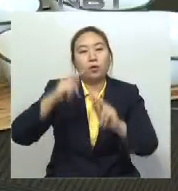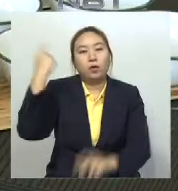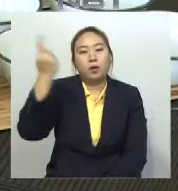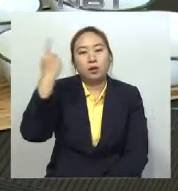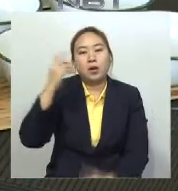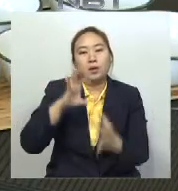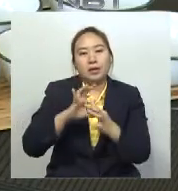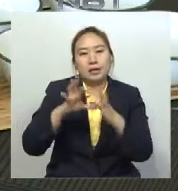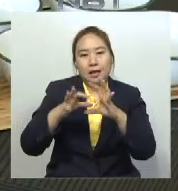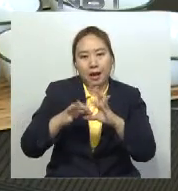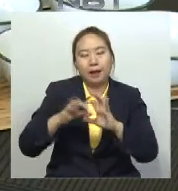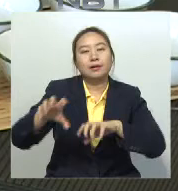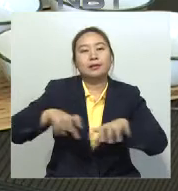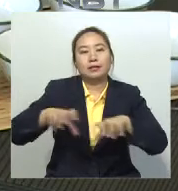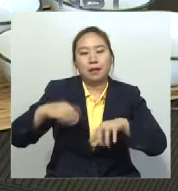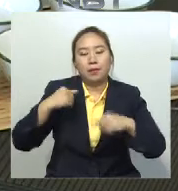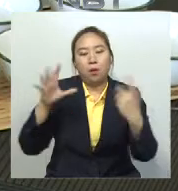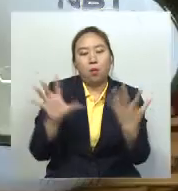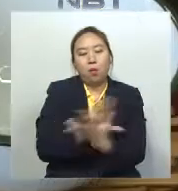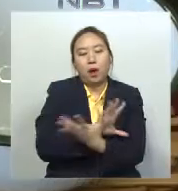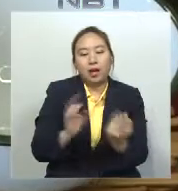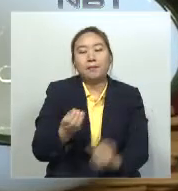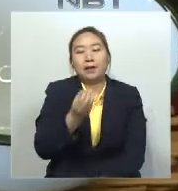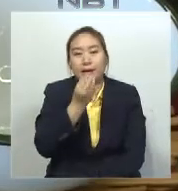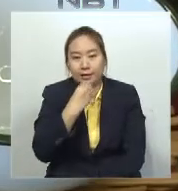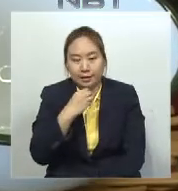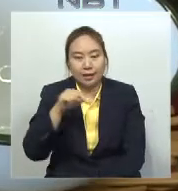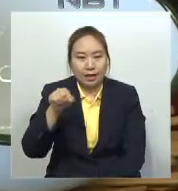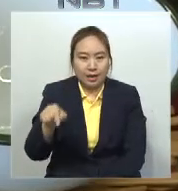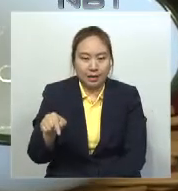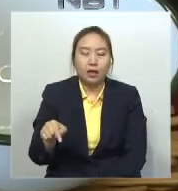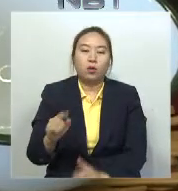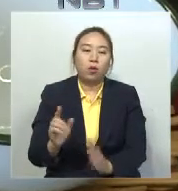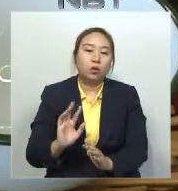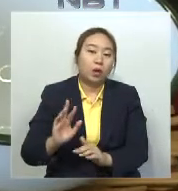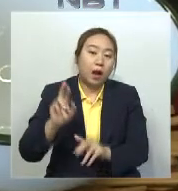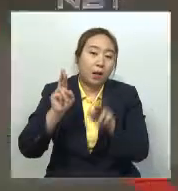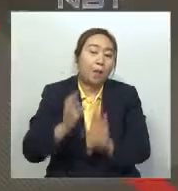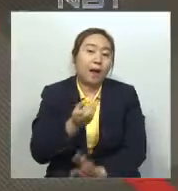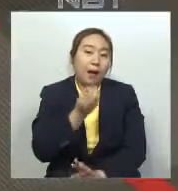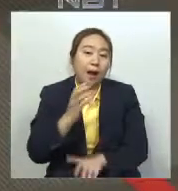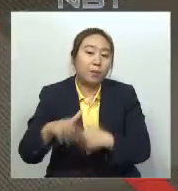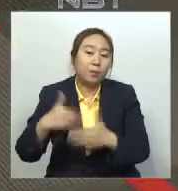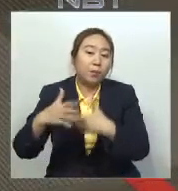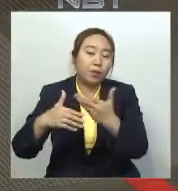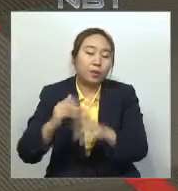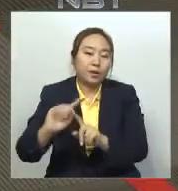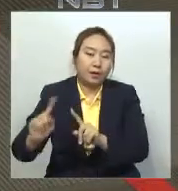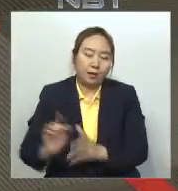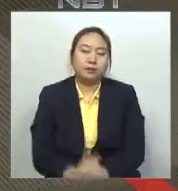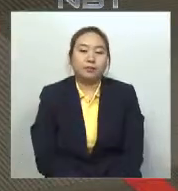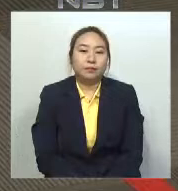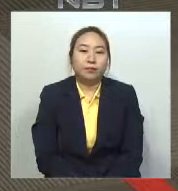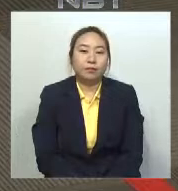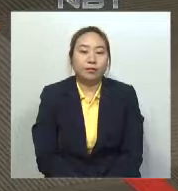และกีฬาเพื่อเป็นการเชื่อมโยงวัฒนธรรมการกินเป็นเครื่องมือของการพัฒนาระบบอาหารของท้องถิ่นของภูมิภาคนะครับโด